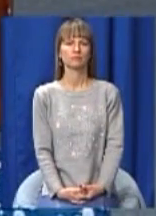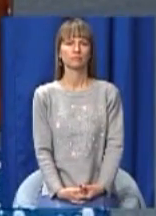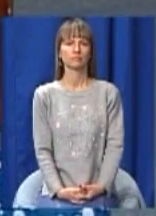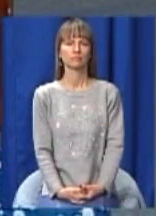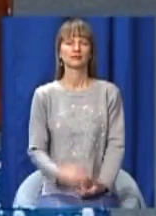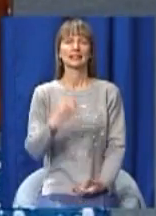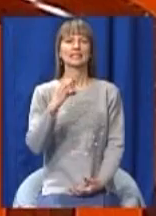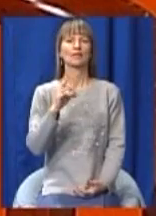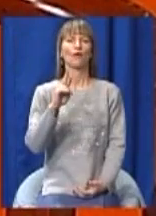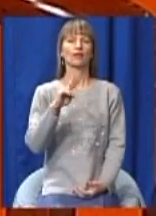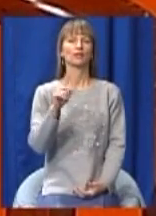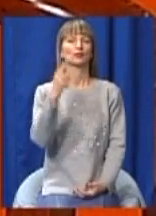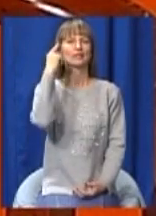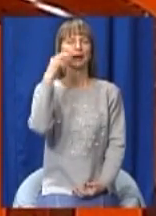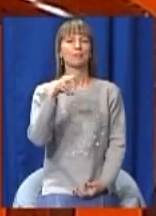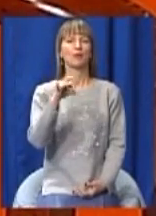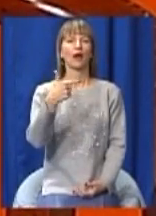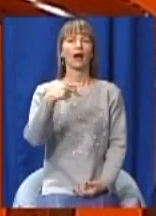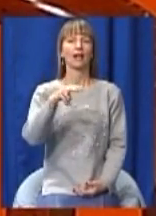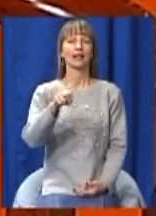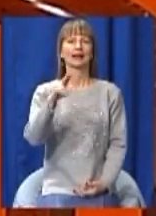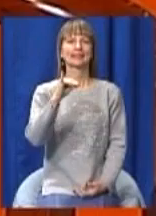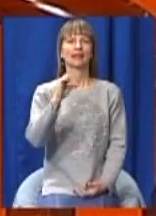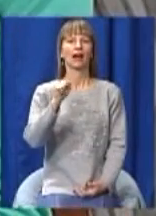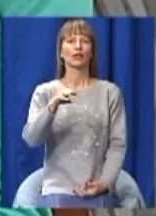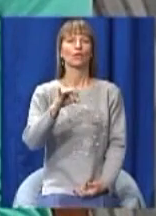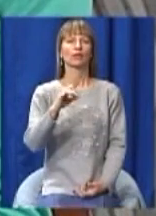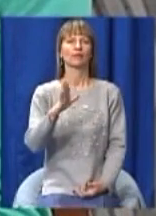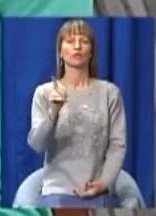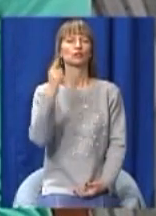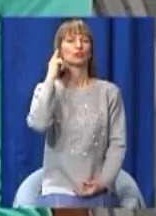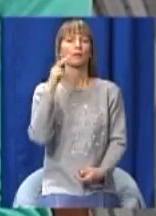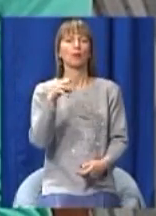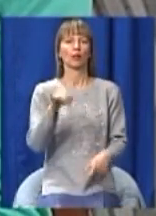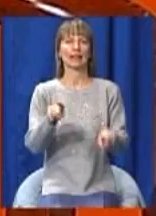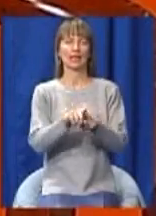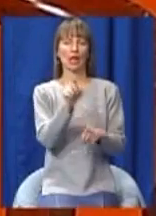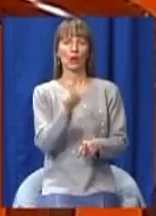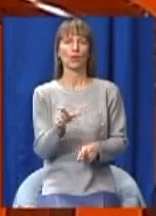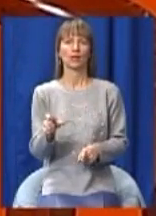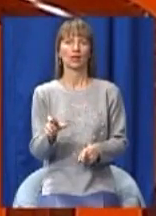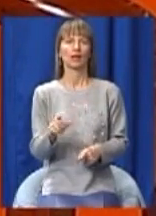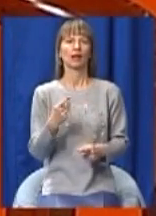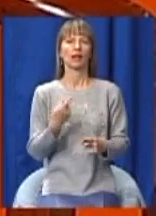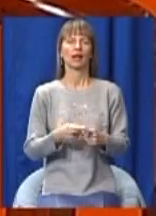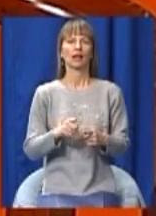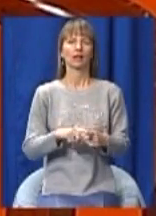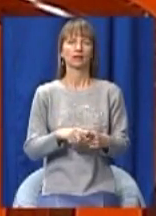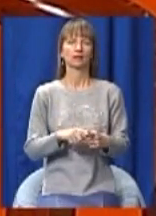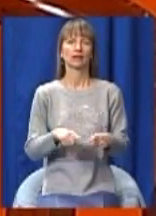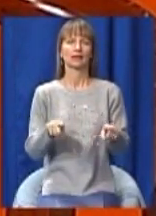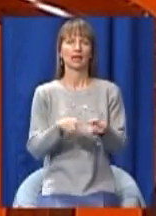sony а что ты знаешь прохладе отрыв что-то чула про таких людей кто таки кладем радиаторы это